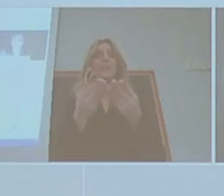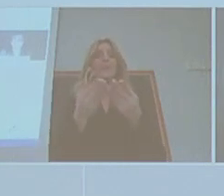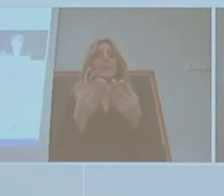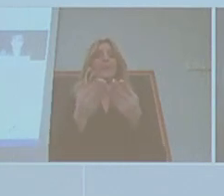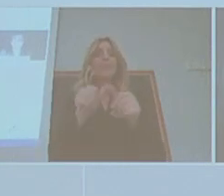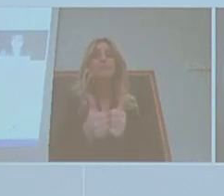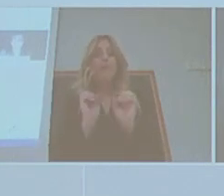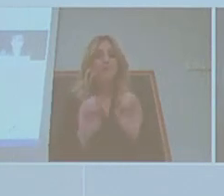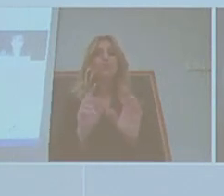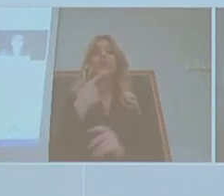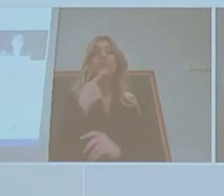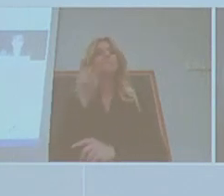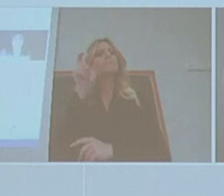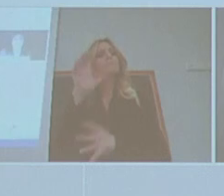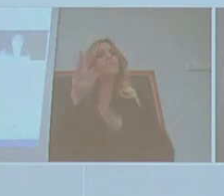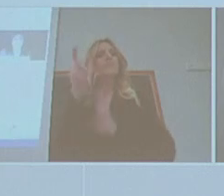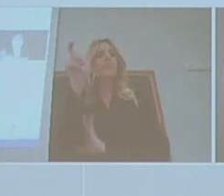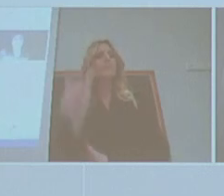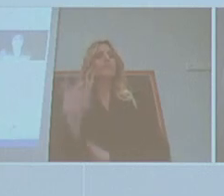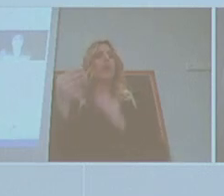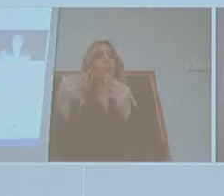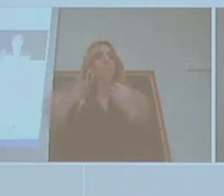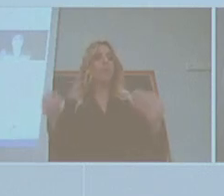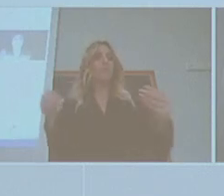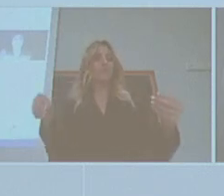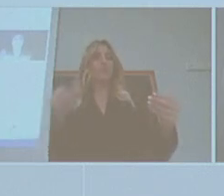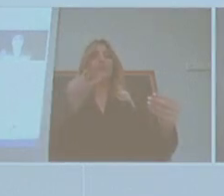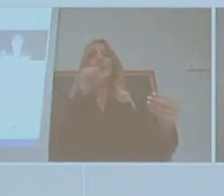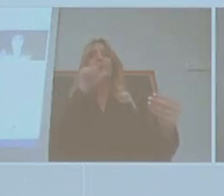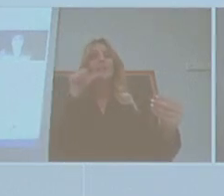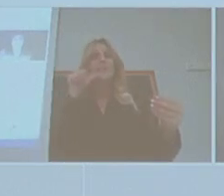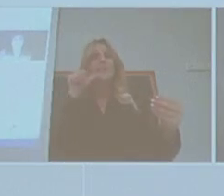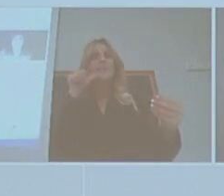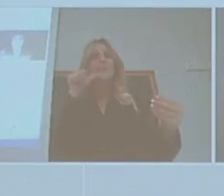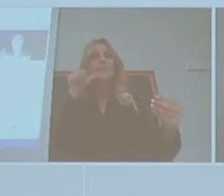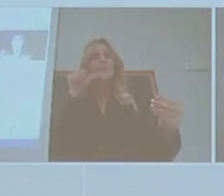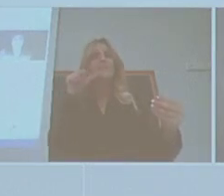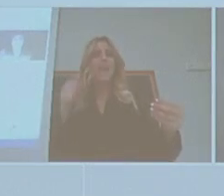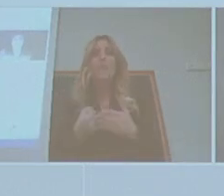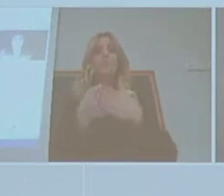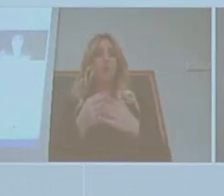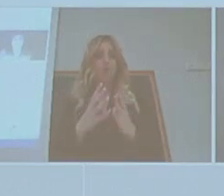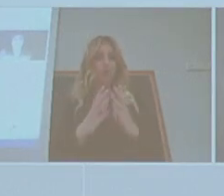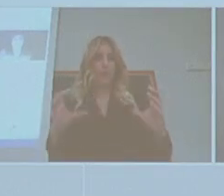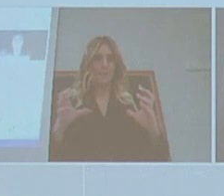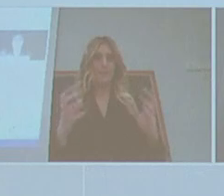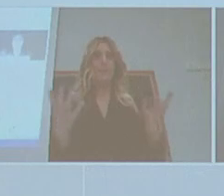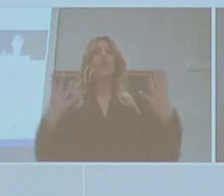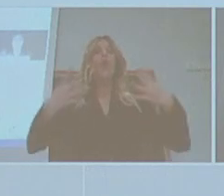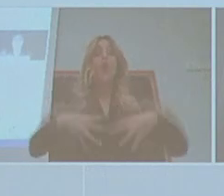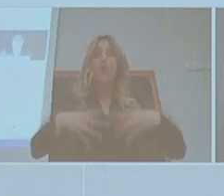profili professionali che siano in grado di supportare le imprese, le